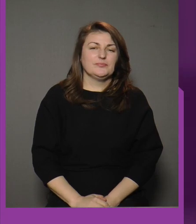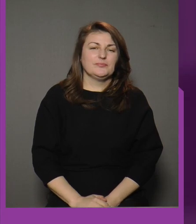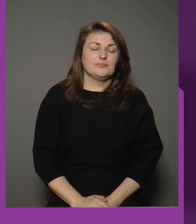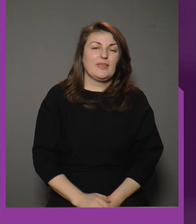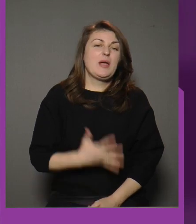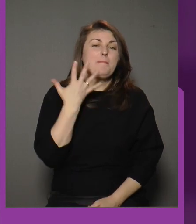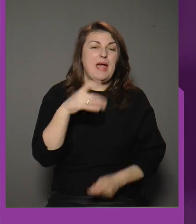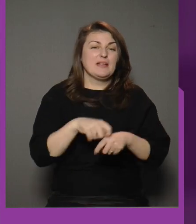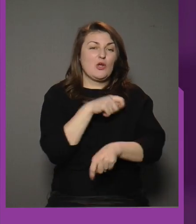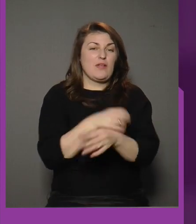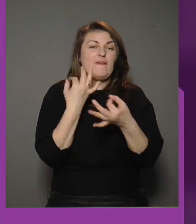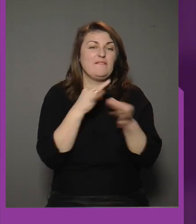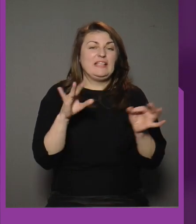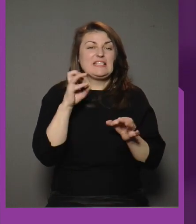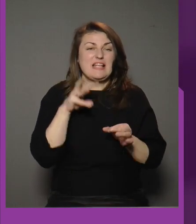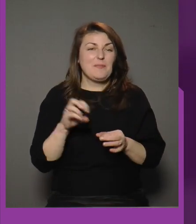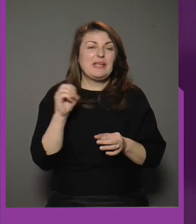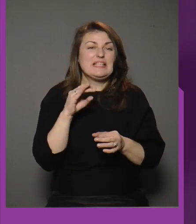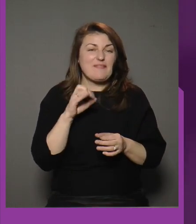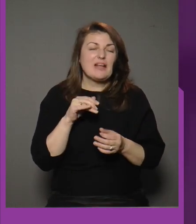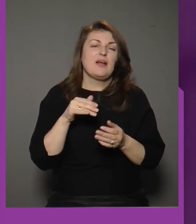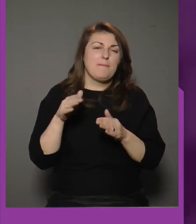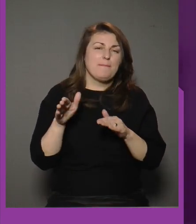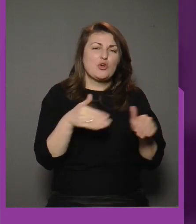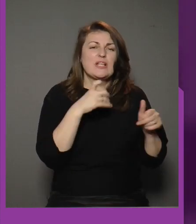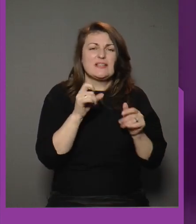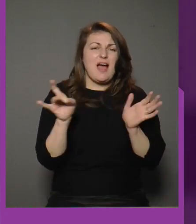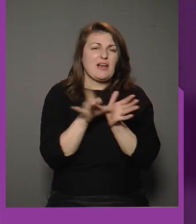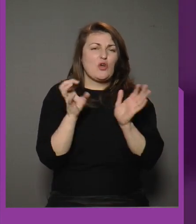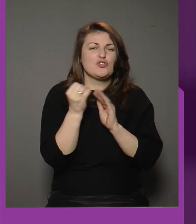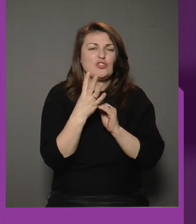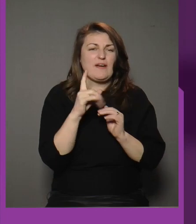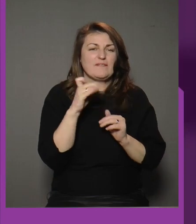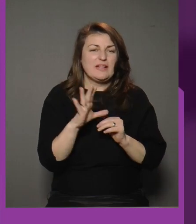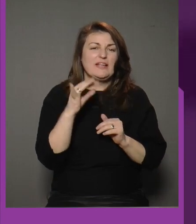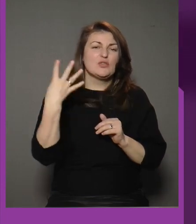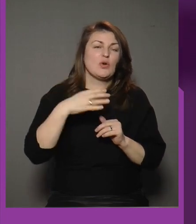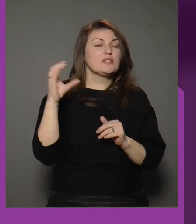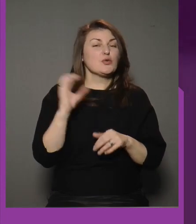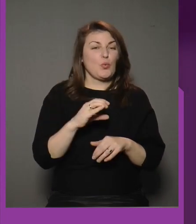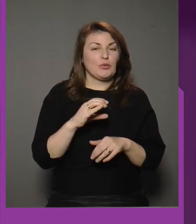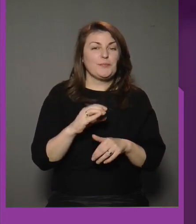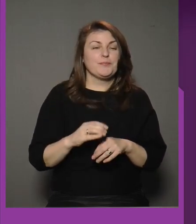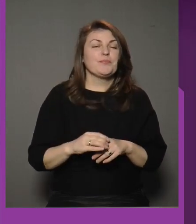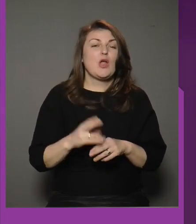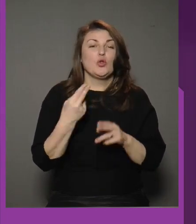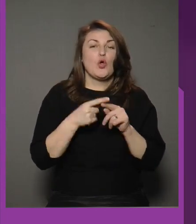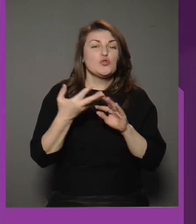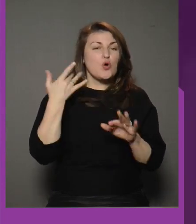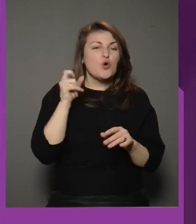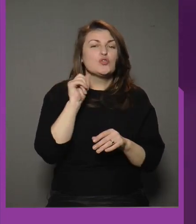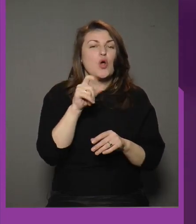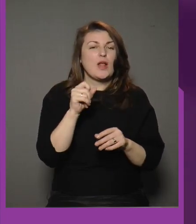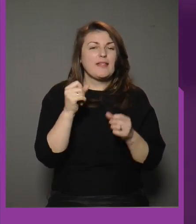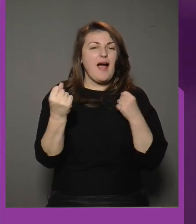5 кілометрів вільним стилем Єлізавета пройшла за рекордні 14 хвилин і 40 секунд. До цього золота